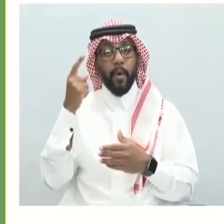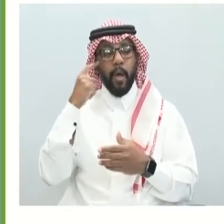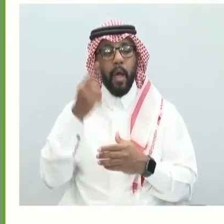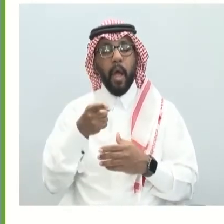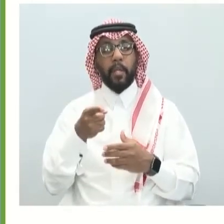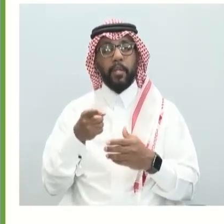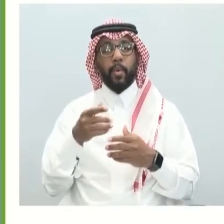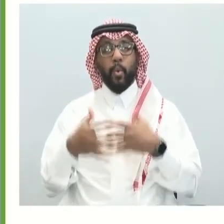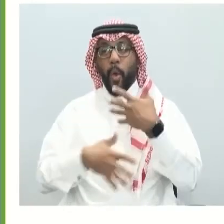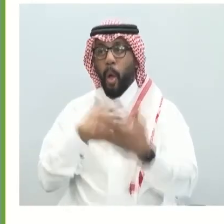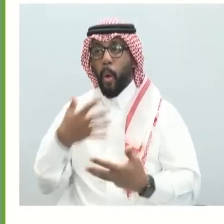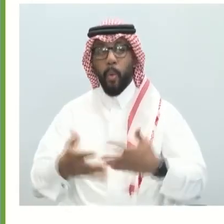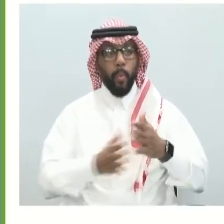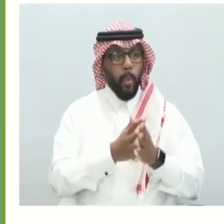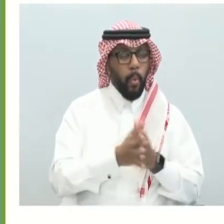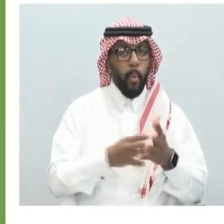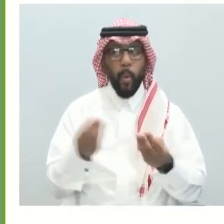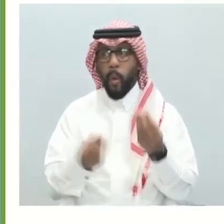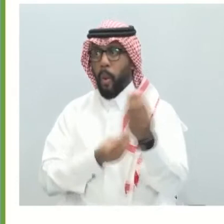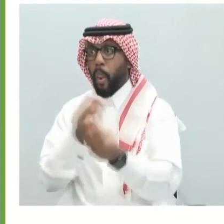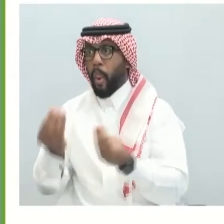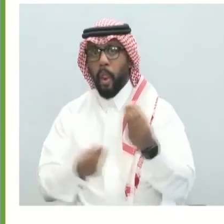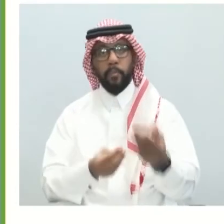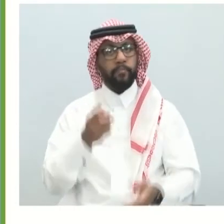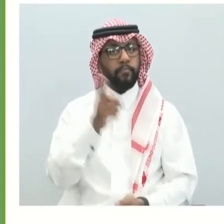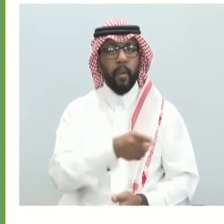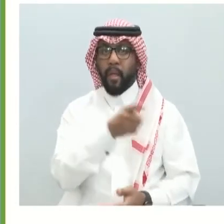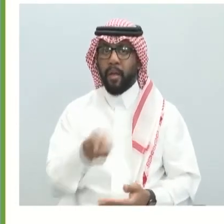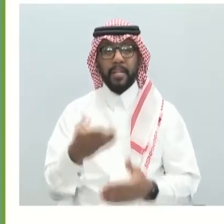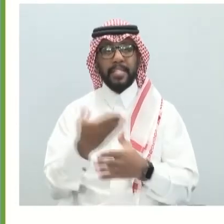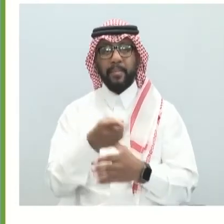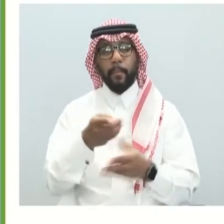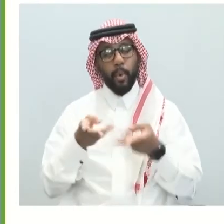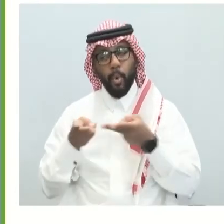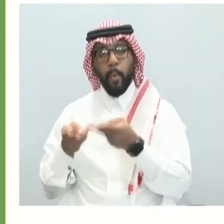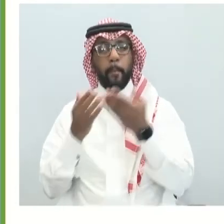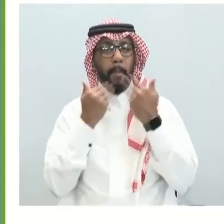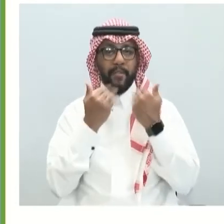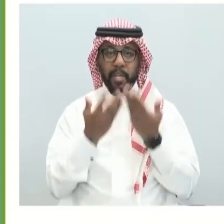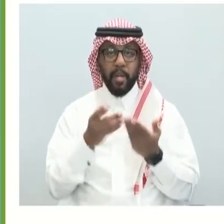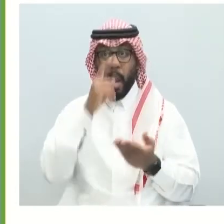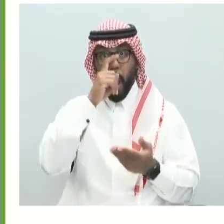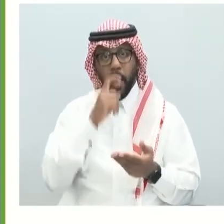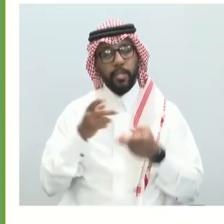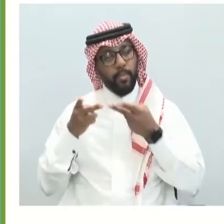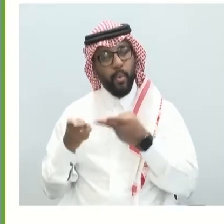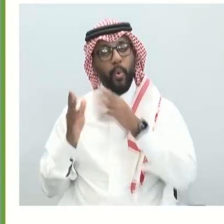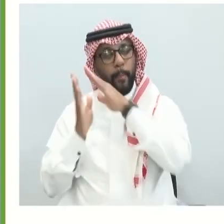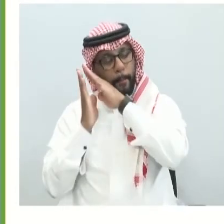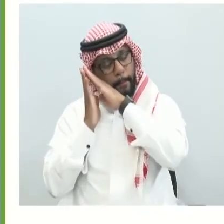وفرط الحركه والنشاط ايضا اذا هذين او هاتين سلبيتين من السلبيات